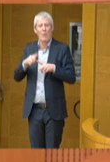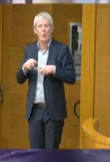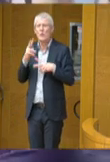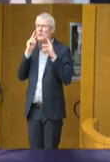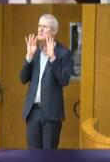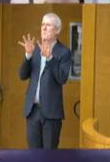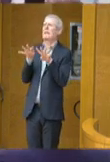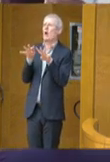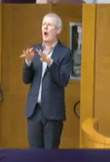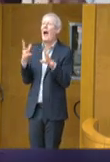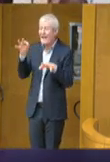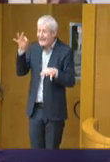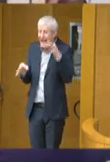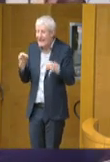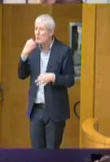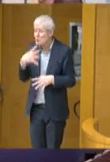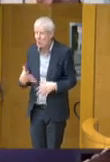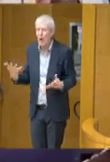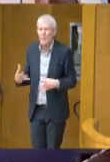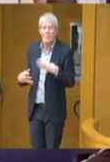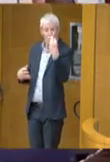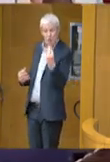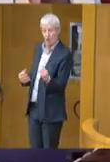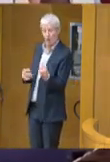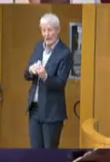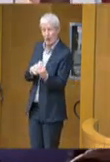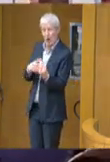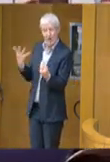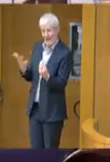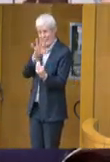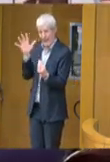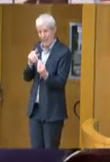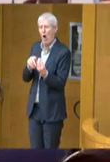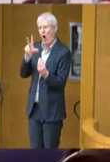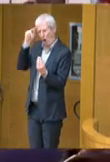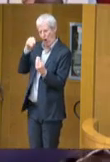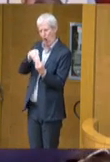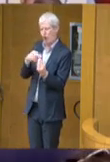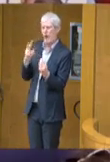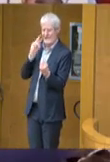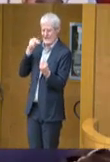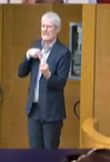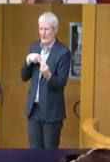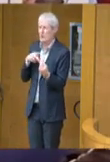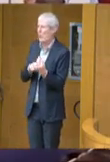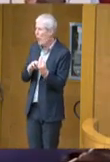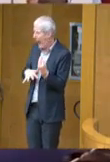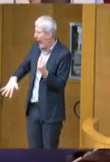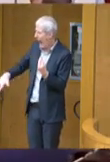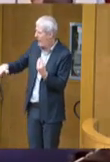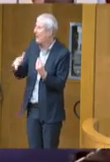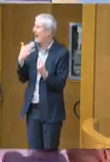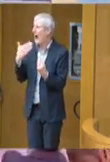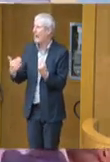teatro accade il paradosso secondo cui il soggetto ha maggiore possibilità di conoscere se stesso e gli altri attraverso